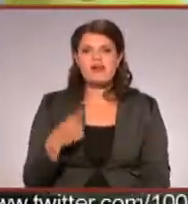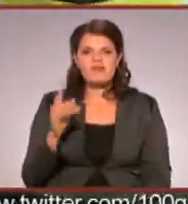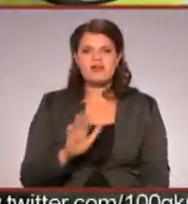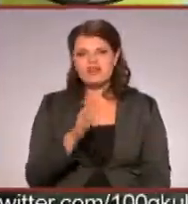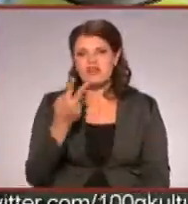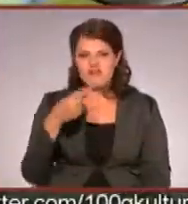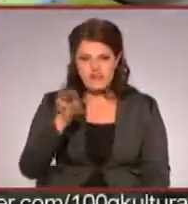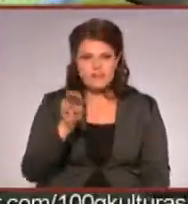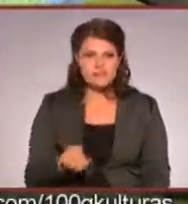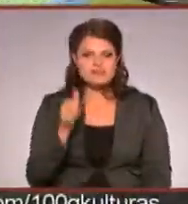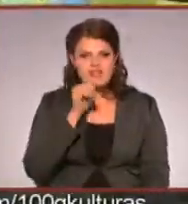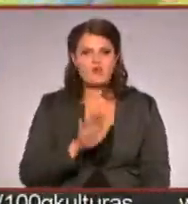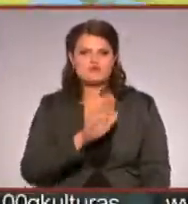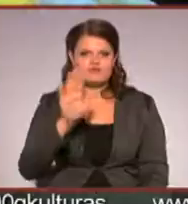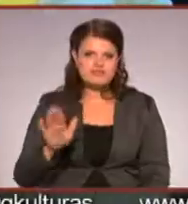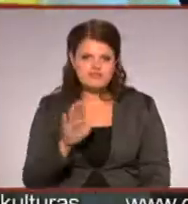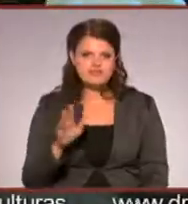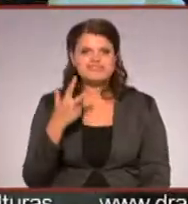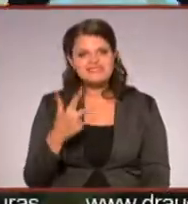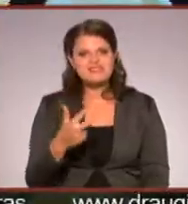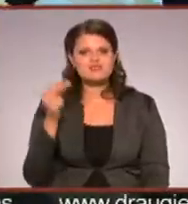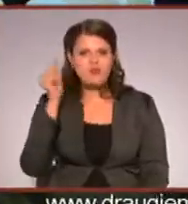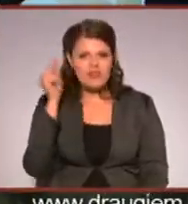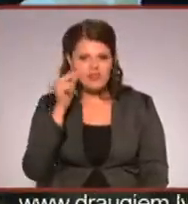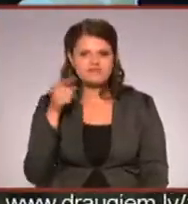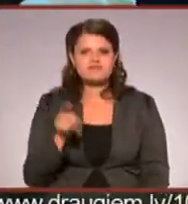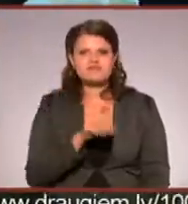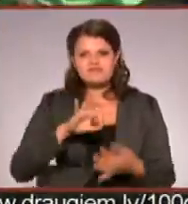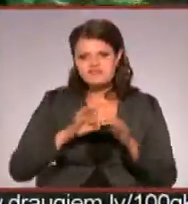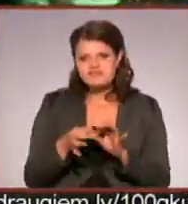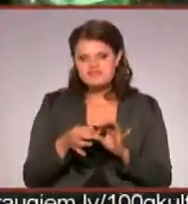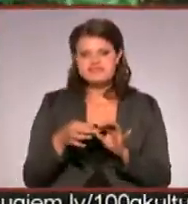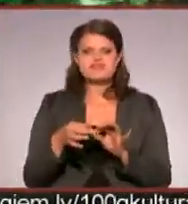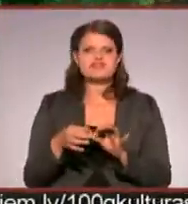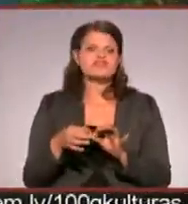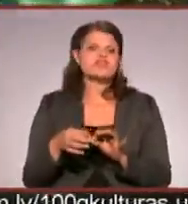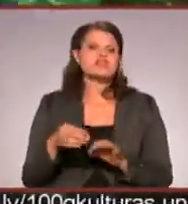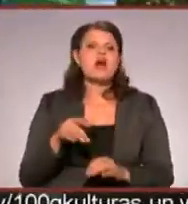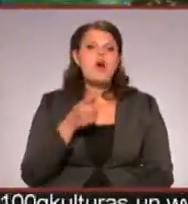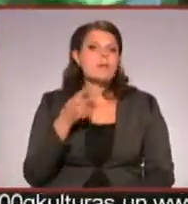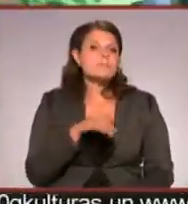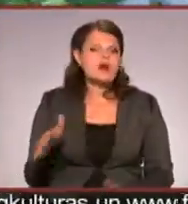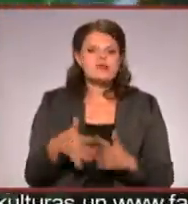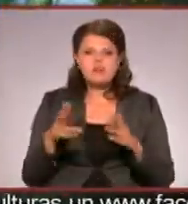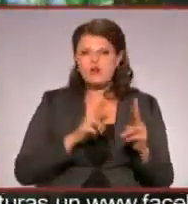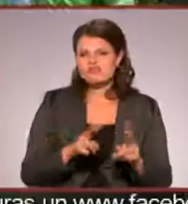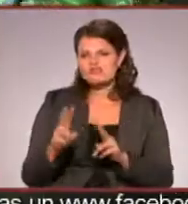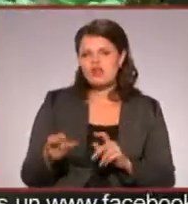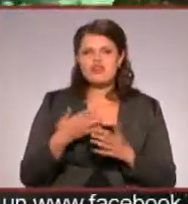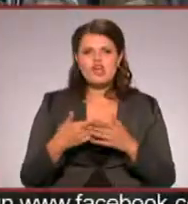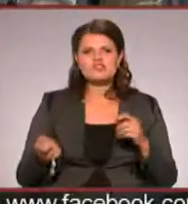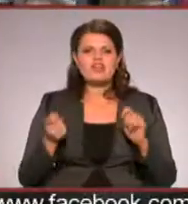divu mēnešu un katru dienu. Nē, pa trijām nodarbībām, jo tur ir sarežģīts zīmējums. Ko tik šie bērni nedejo? Sākot no disko